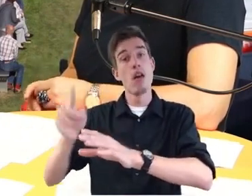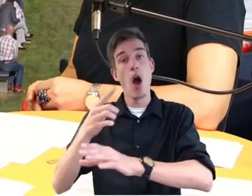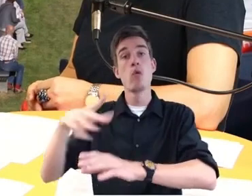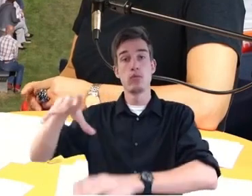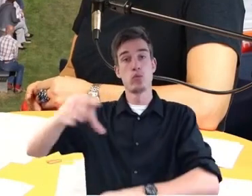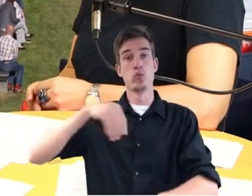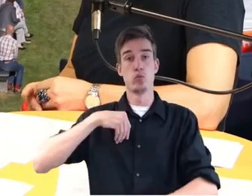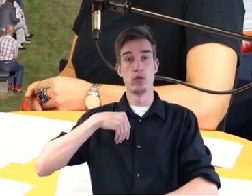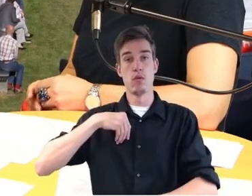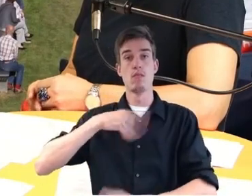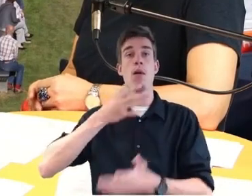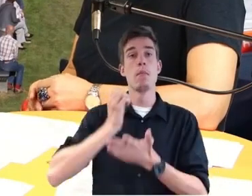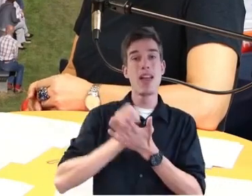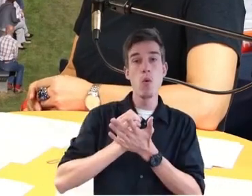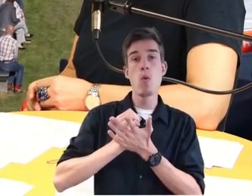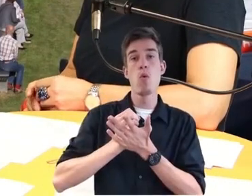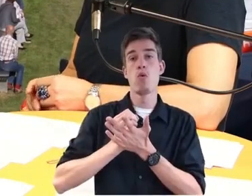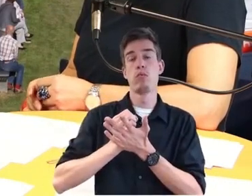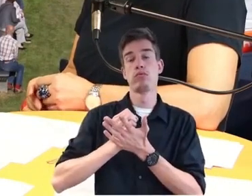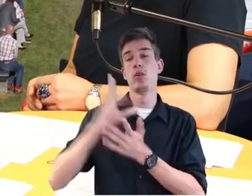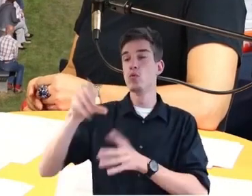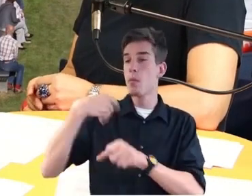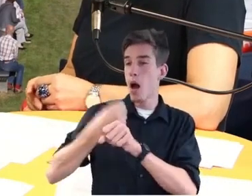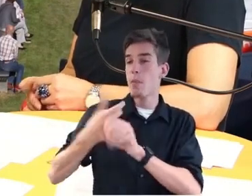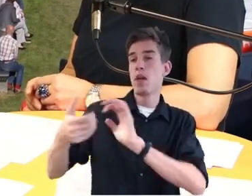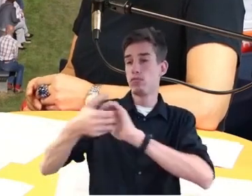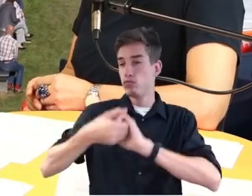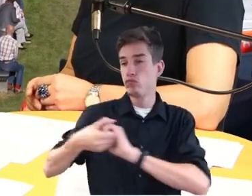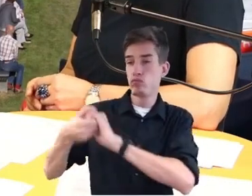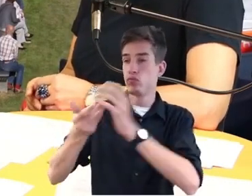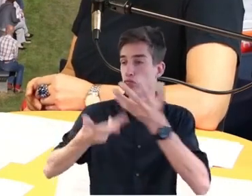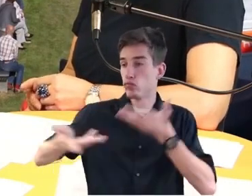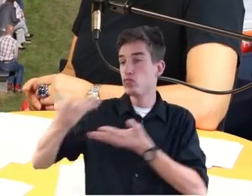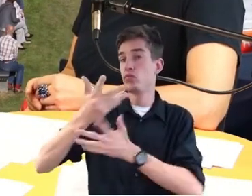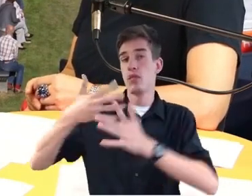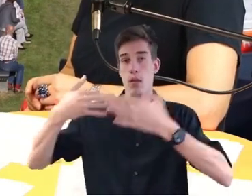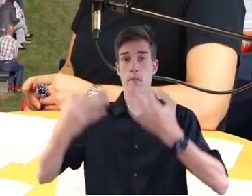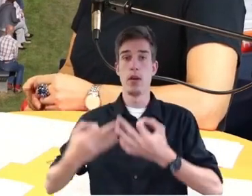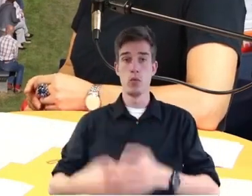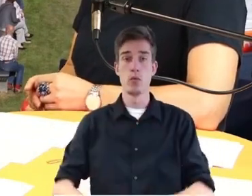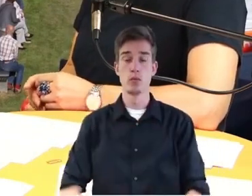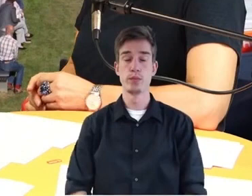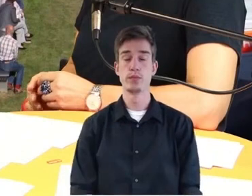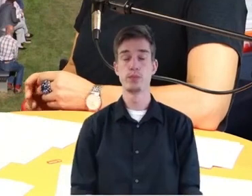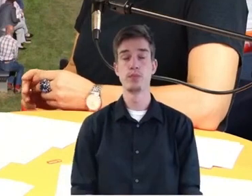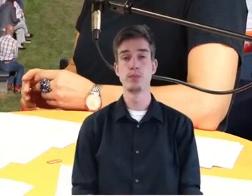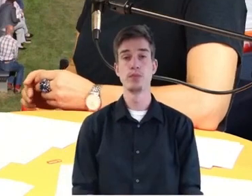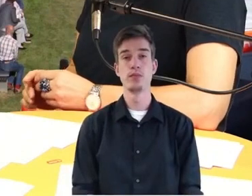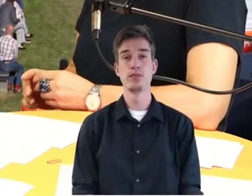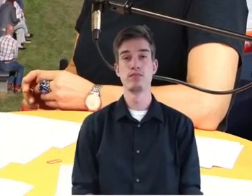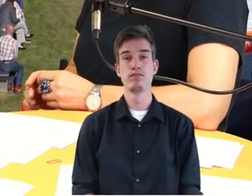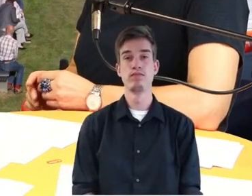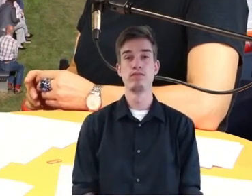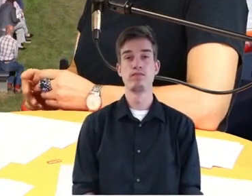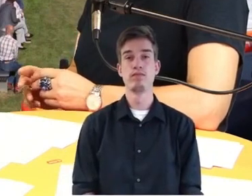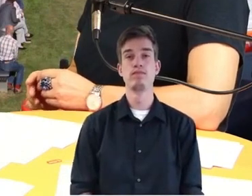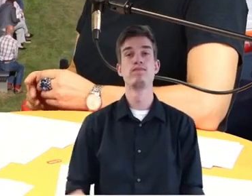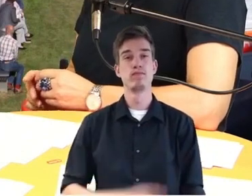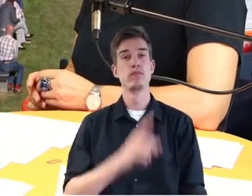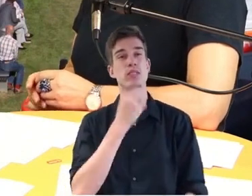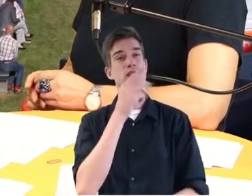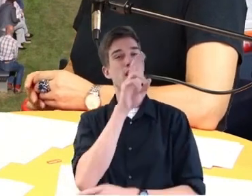Zusammenarbeit mit Behörden und Organisationen der Gefahrenabwehr ermöglicht. Also gerade dieser Krankenhaus-Alarm-